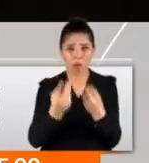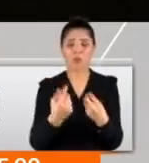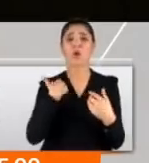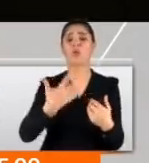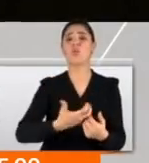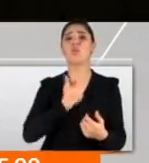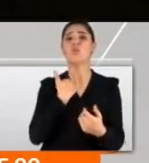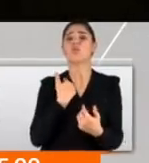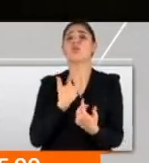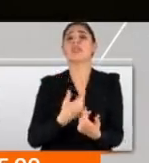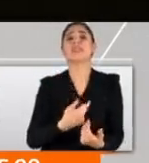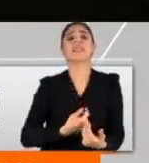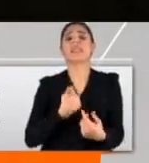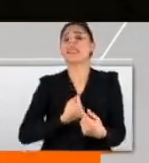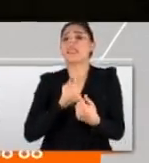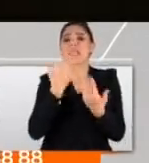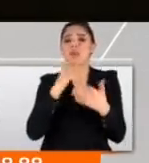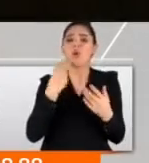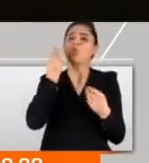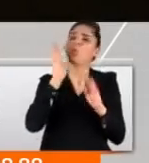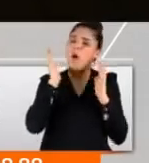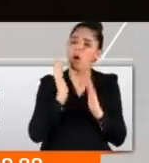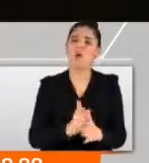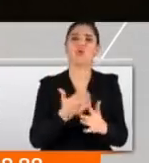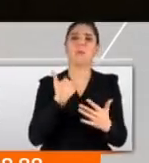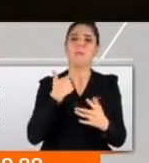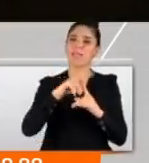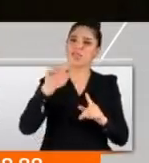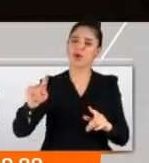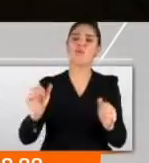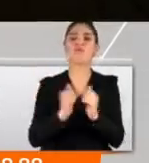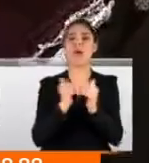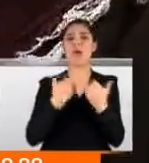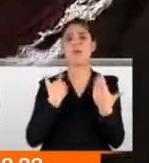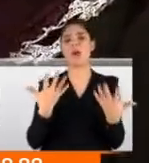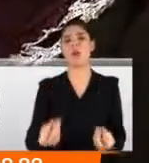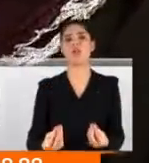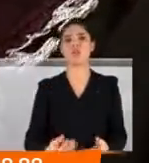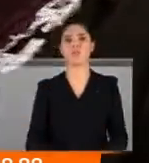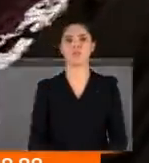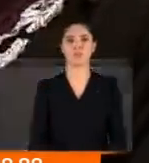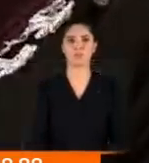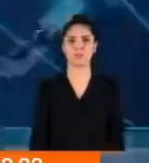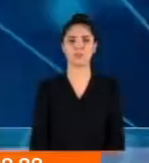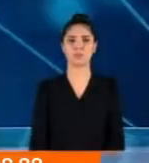acıyı yaşamasam da unutmasam da gene de torunlarımı unutmaya çalışacağım.